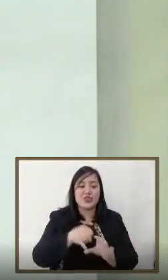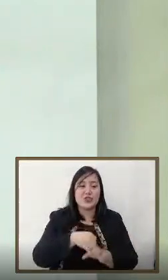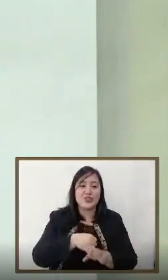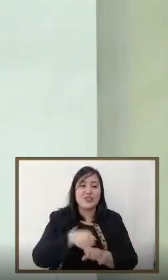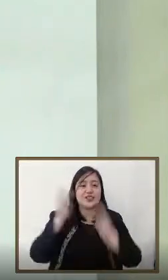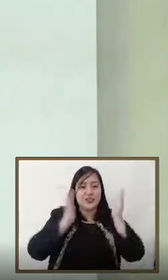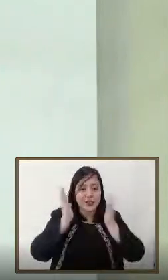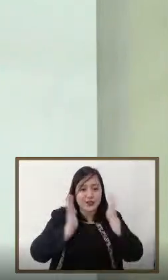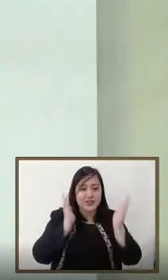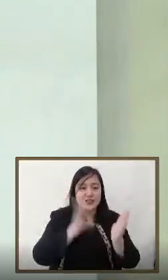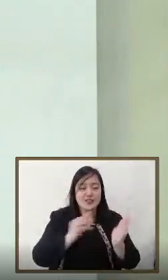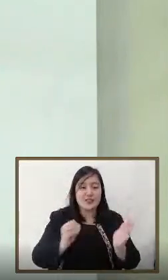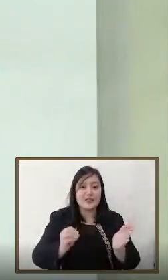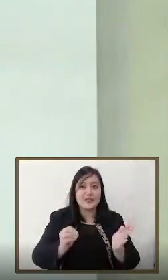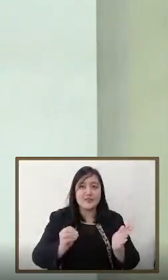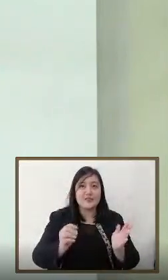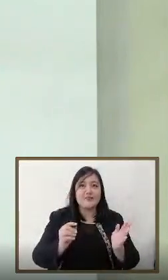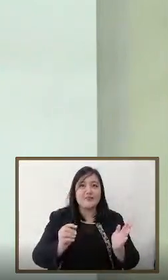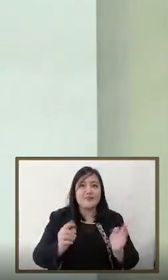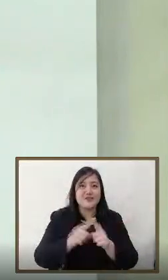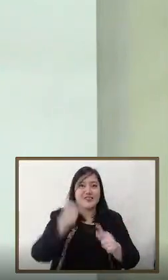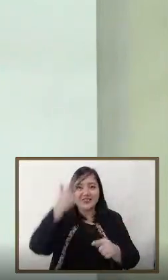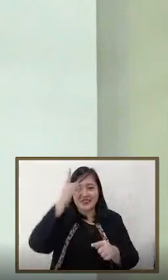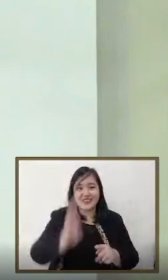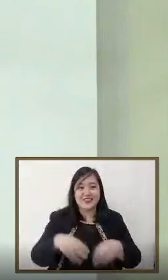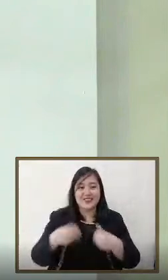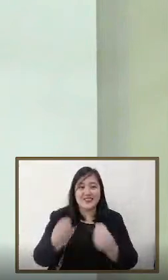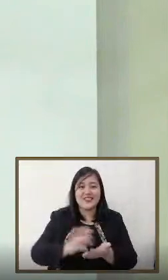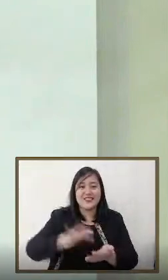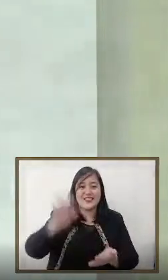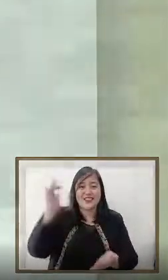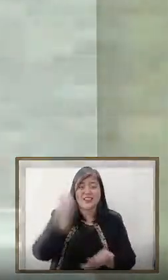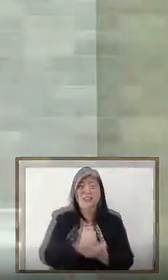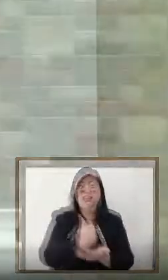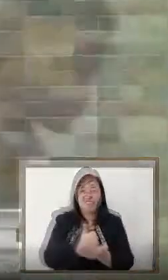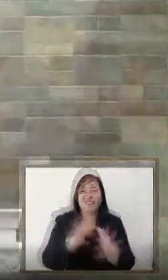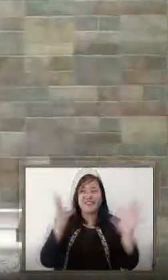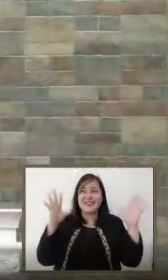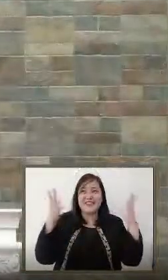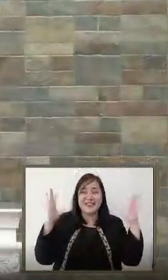preaching. At yun lang po, to God be the glory. Amen. All right, last.